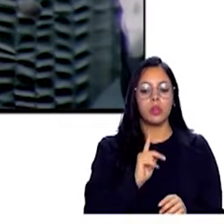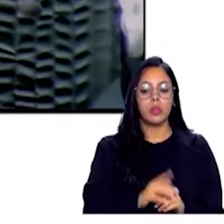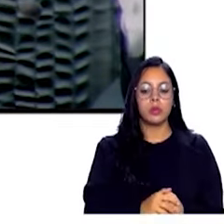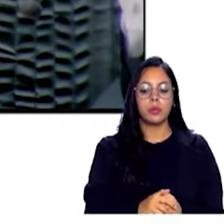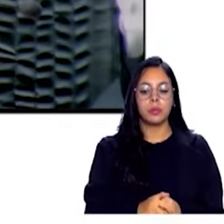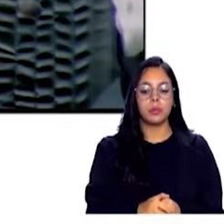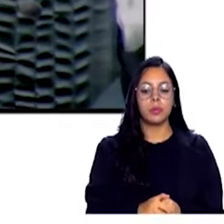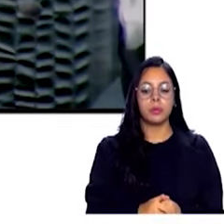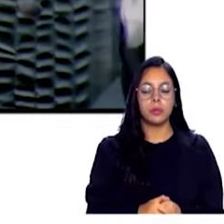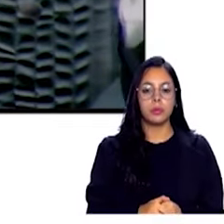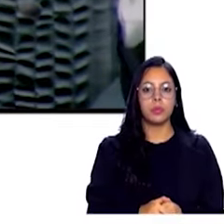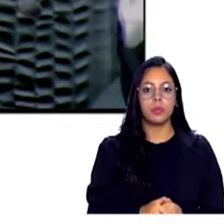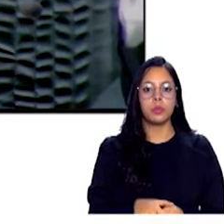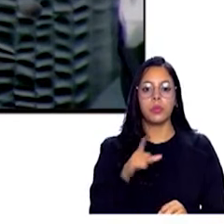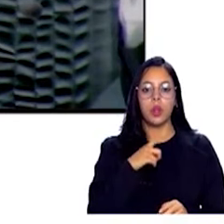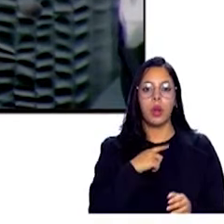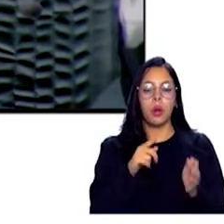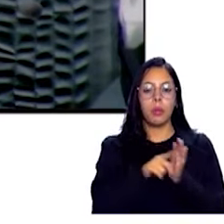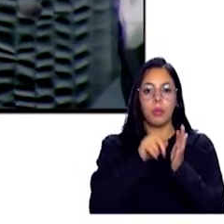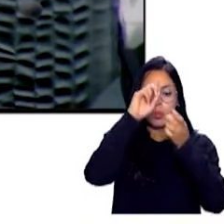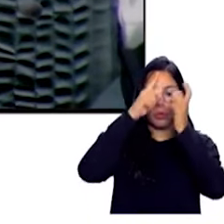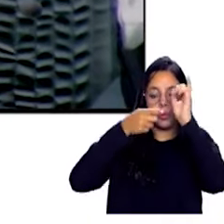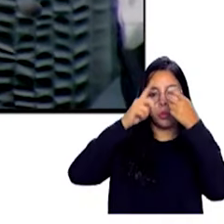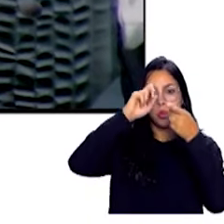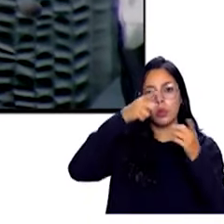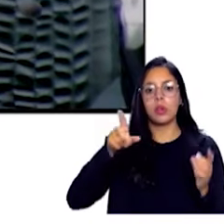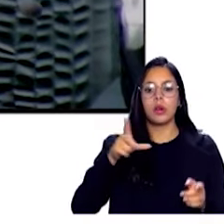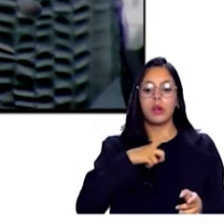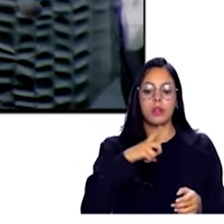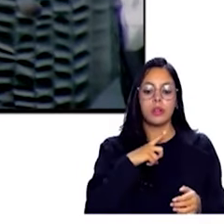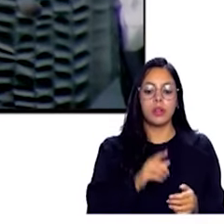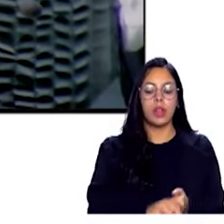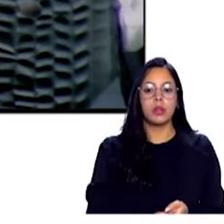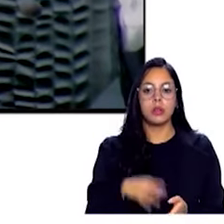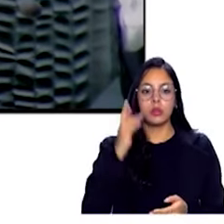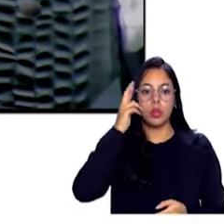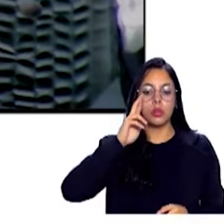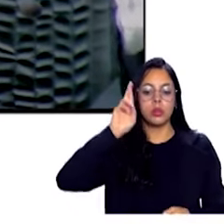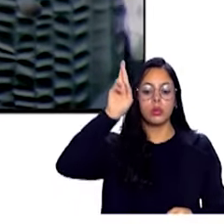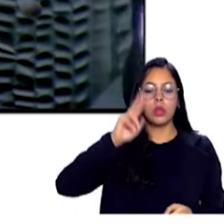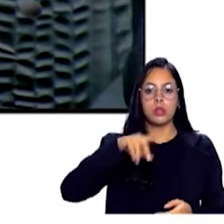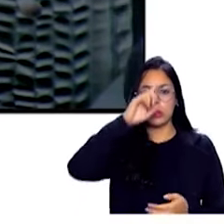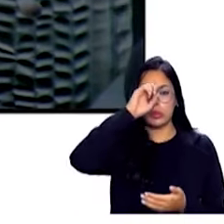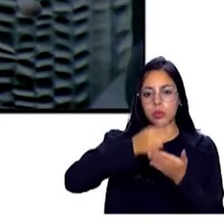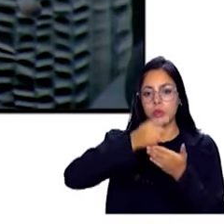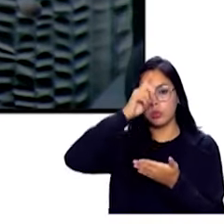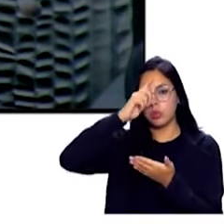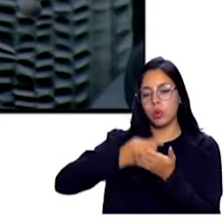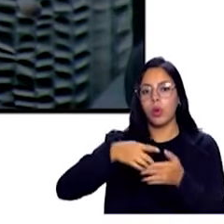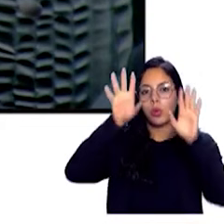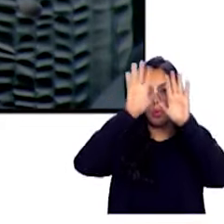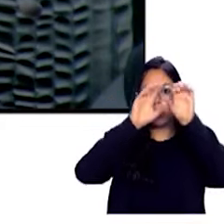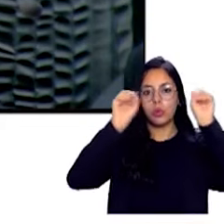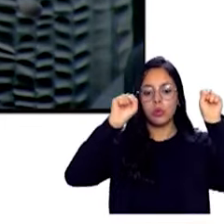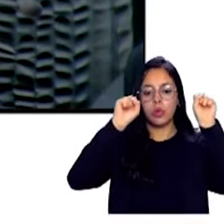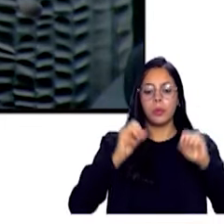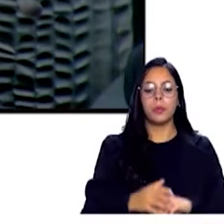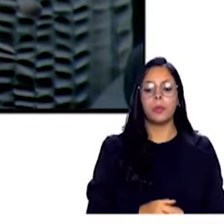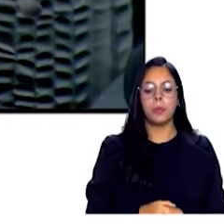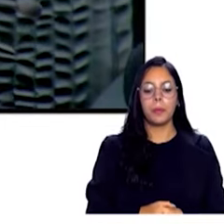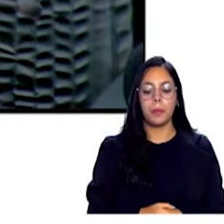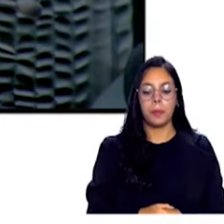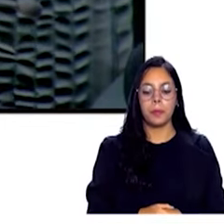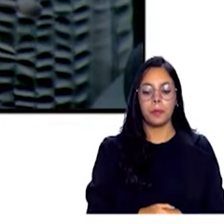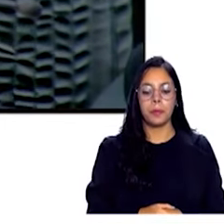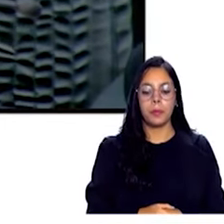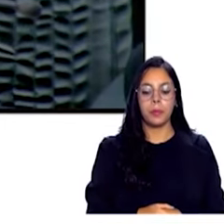a écrit ET consacré à l'autorité des arrêts de la cour suprême des états-unis Il reprend cette citation qui je